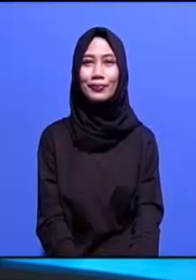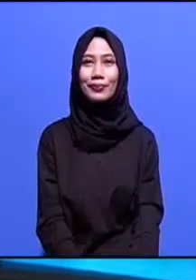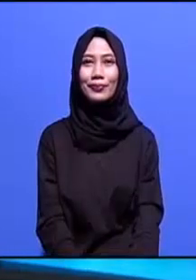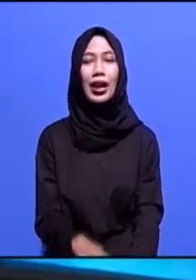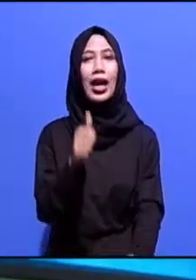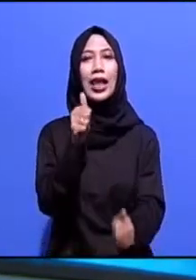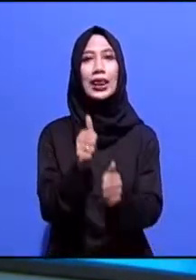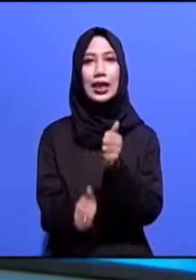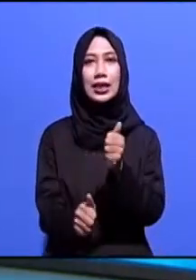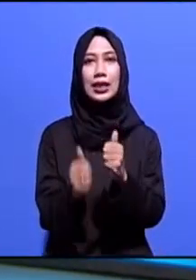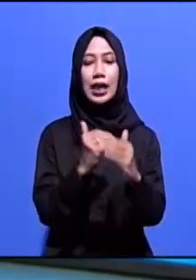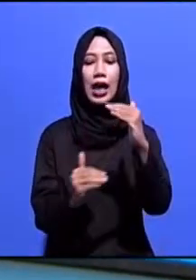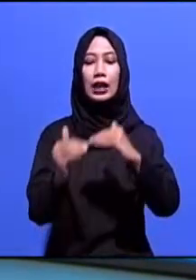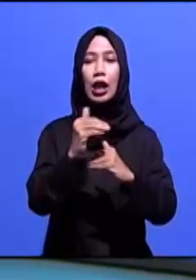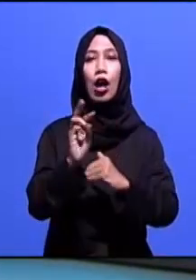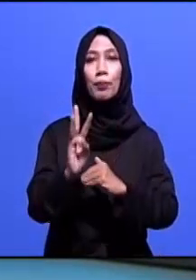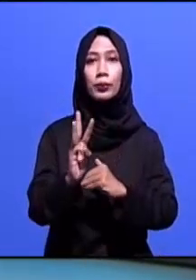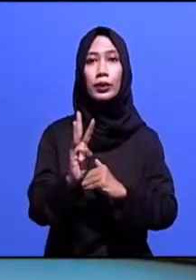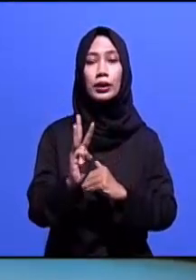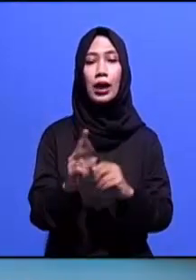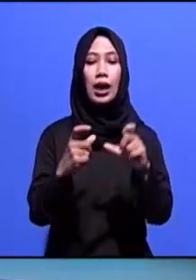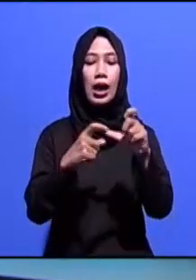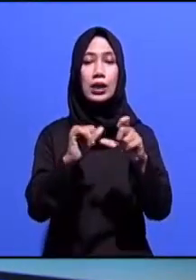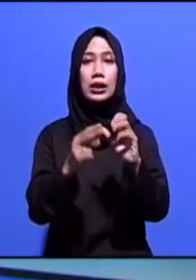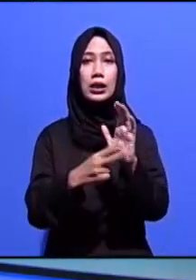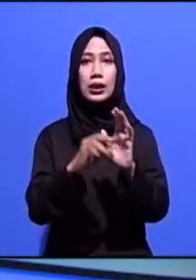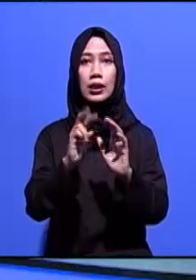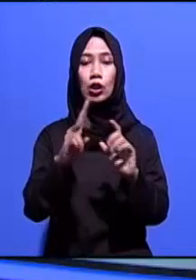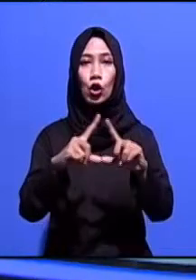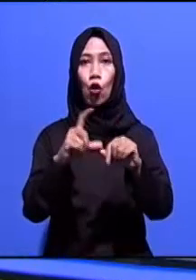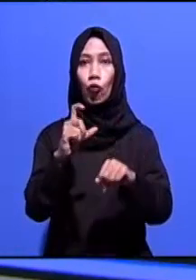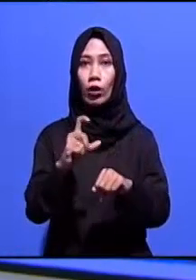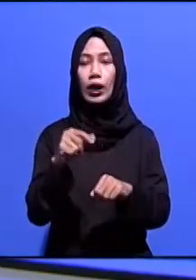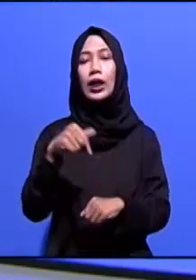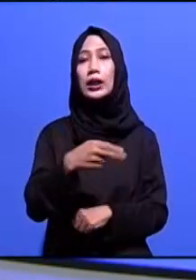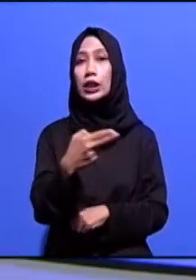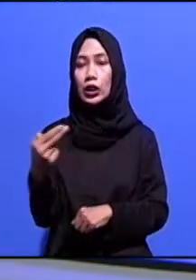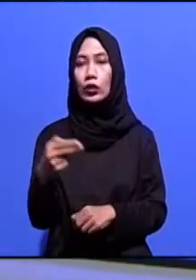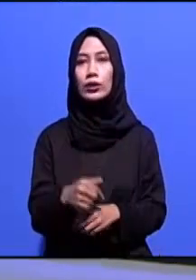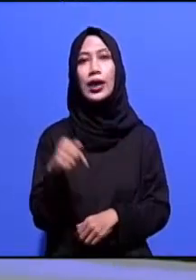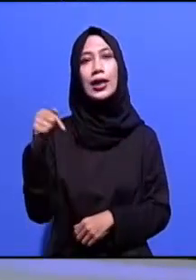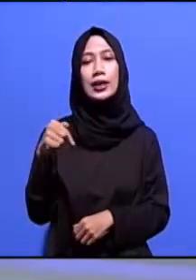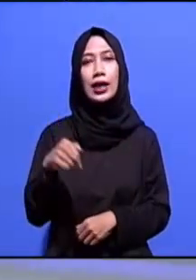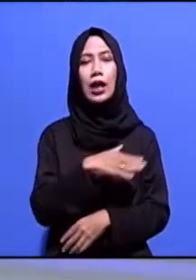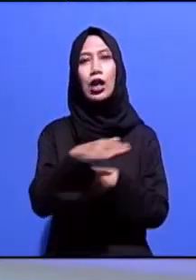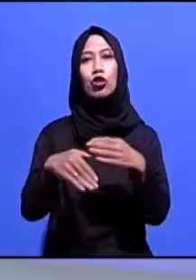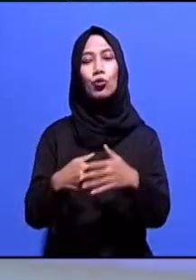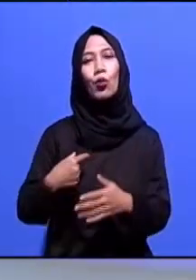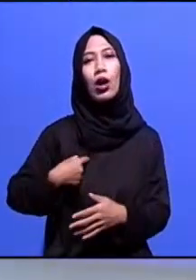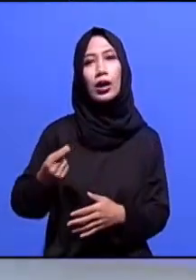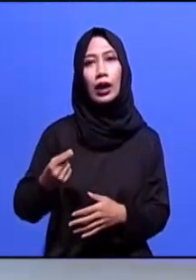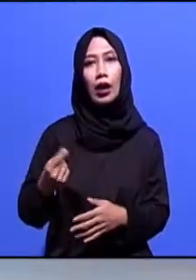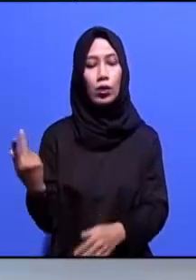Uji klinis tahap 3 vaksin COVID-19 Sinovac masih terus berlangsung di Indonesia. Saat ini, seluruh relawan telah